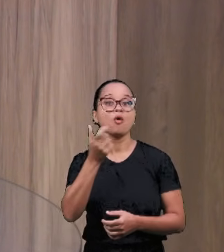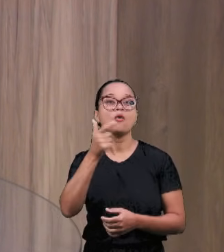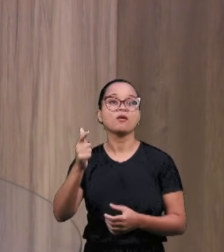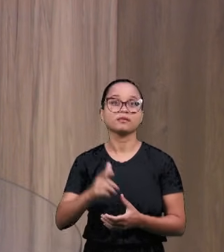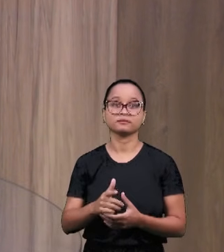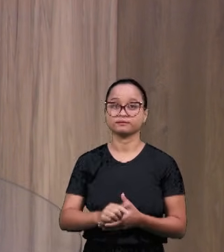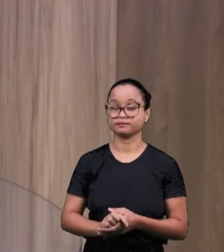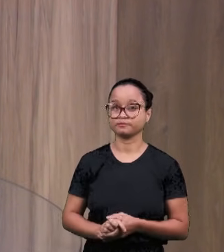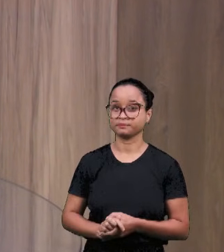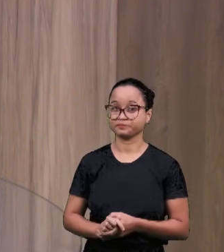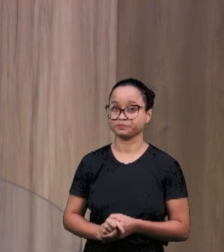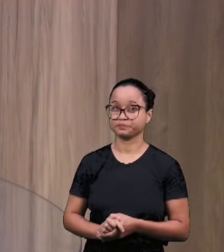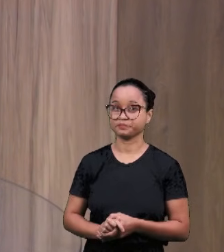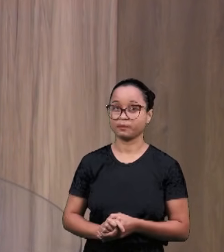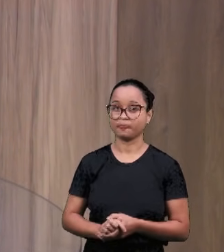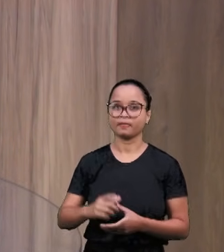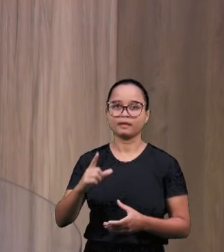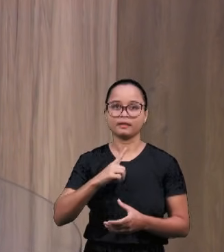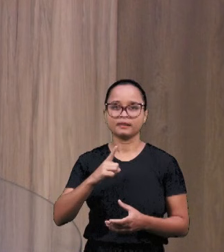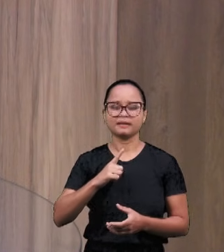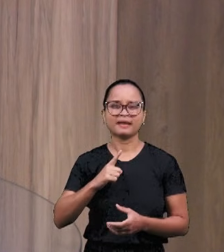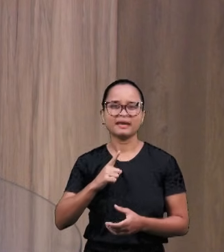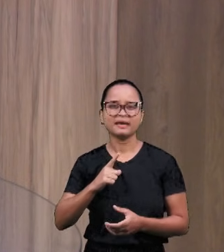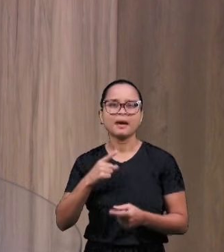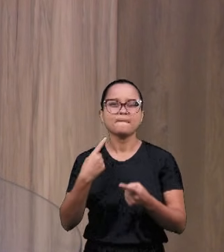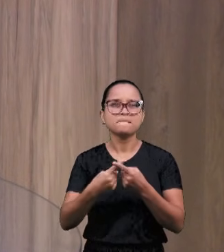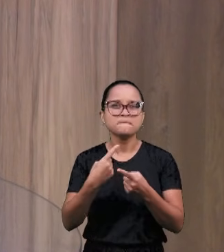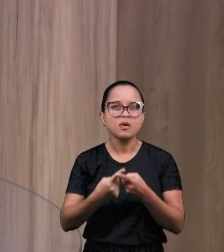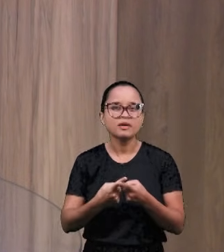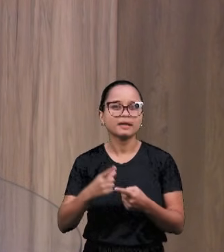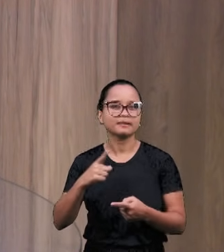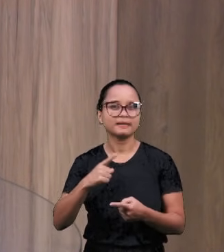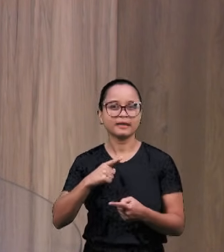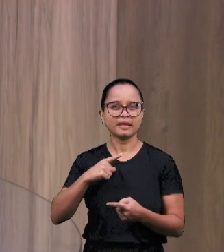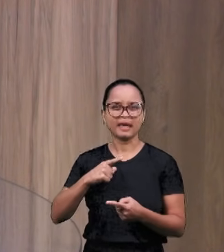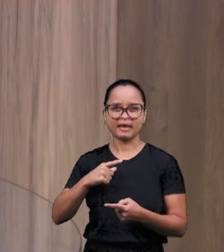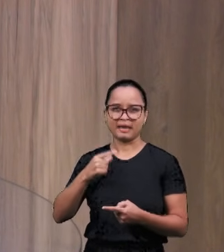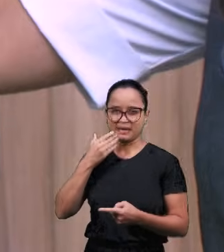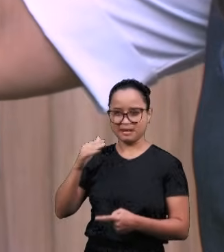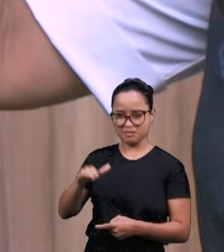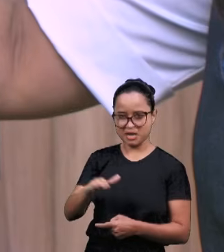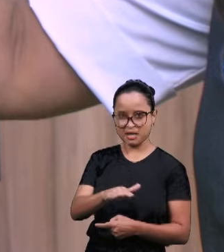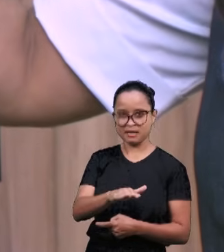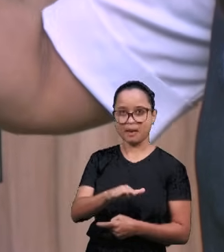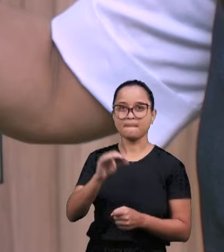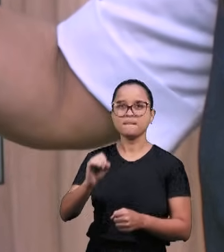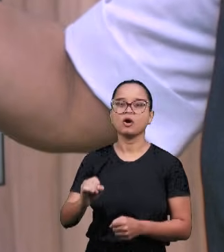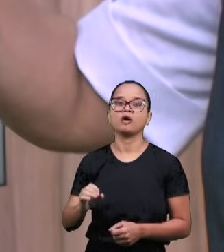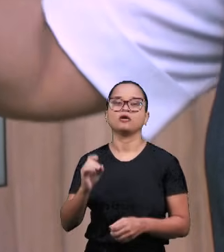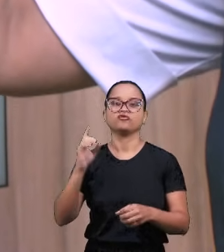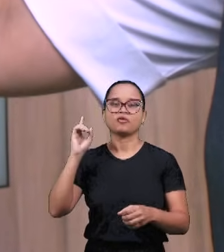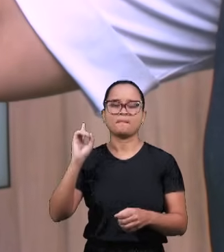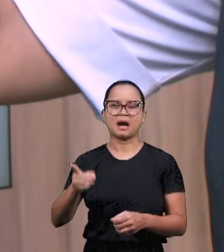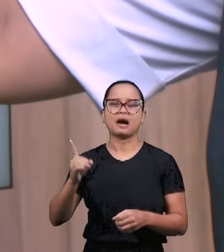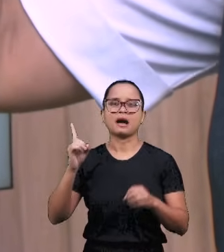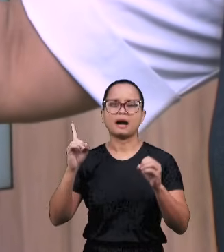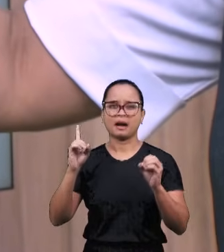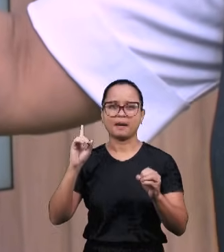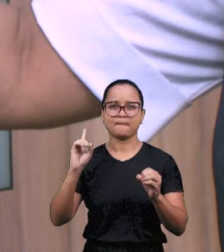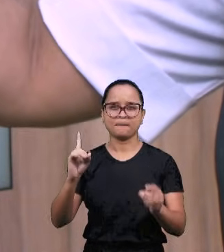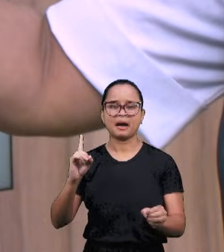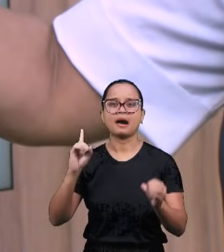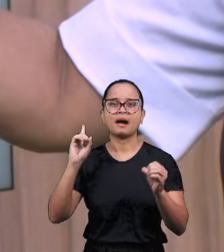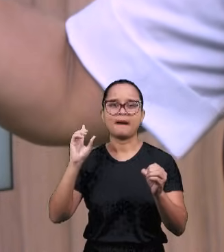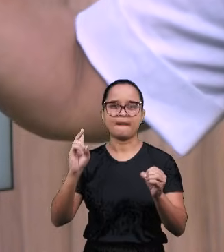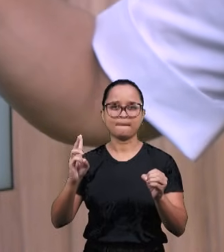Le choucalho, pour les petits, les tout petits, ils peuvent jouer dans tous les temps. 1,